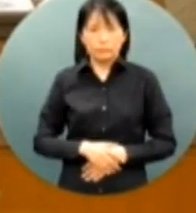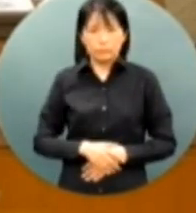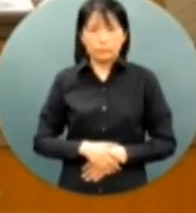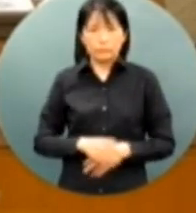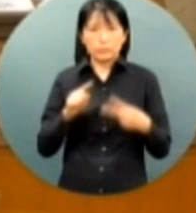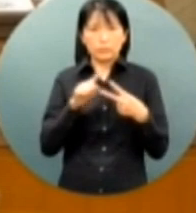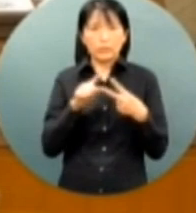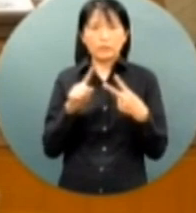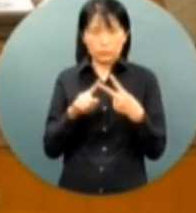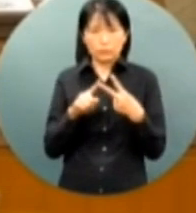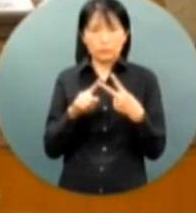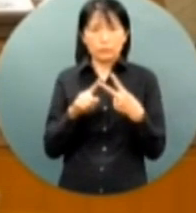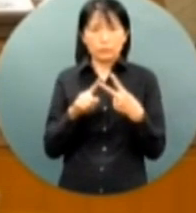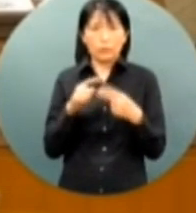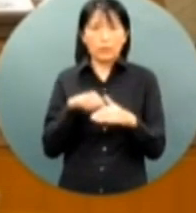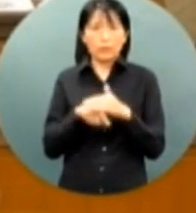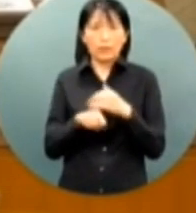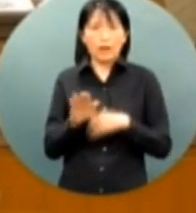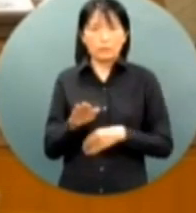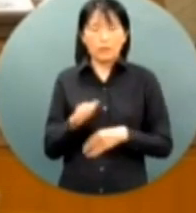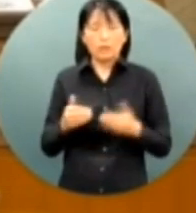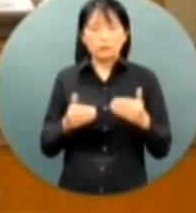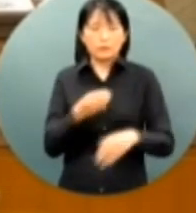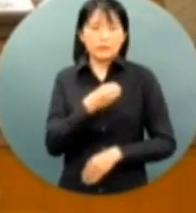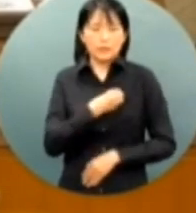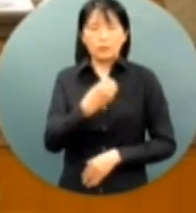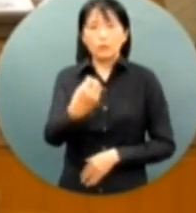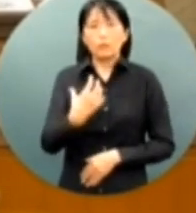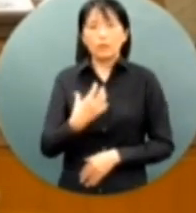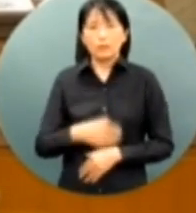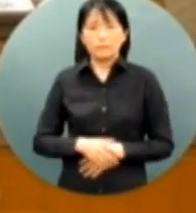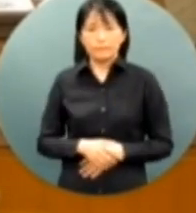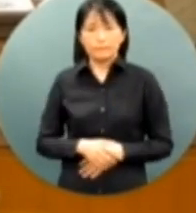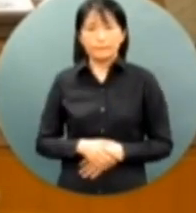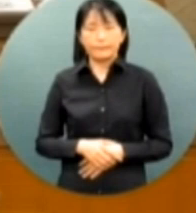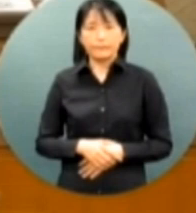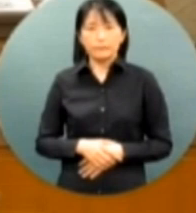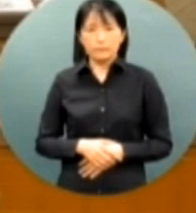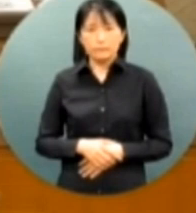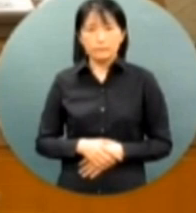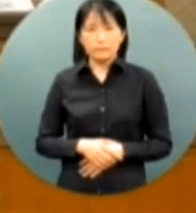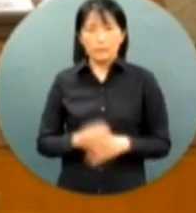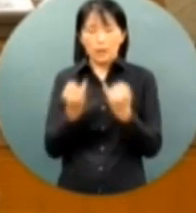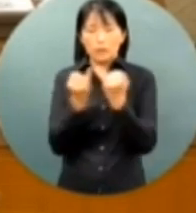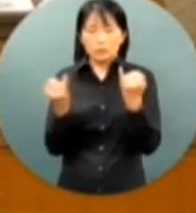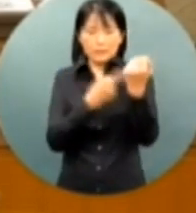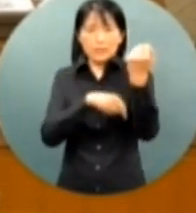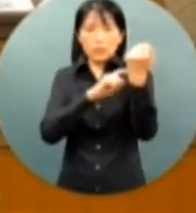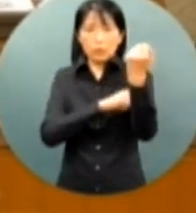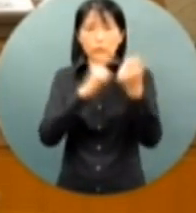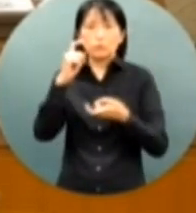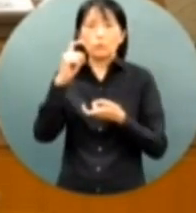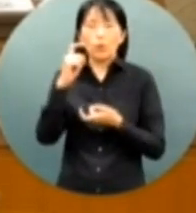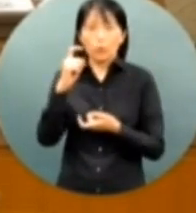るのではないかというような推進さんのご指摘であるとか、またこの女子力という言葉だけでも